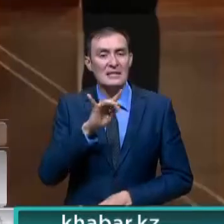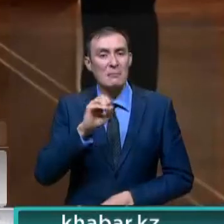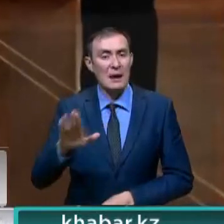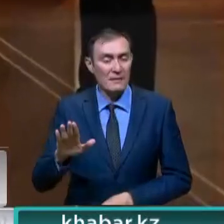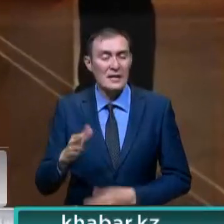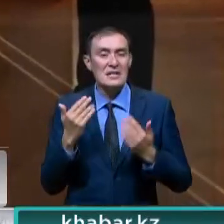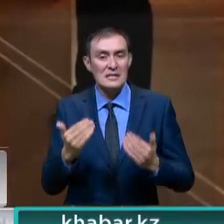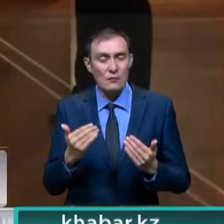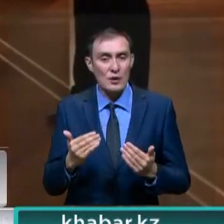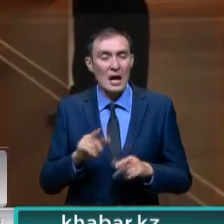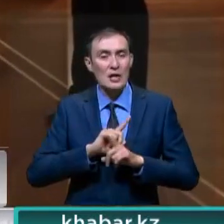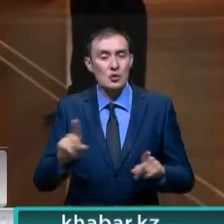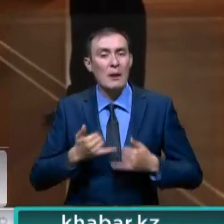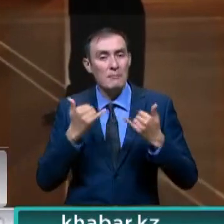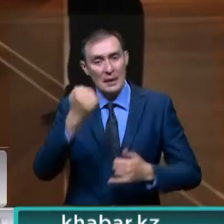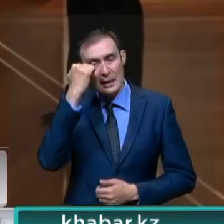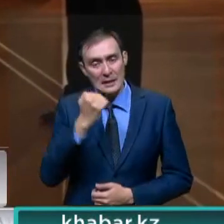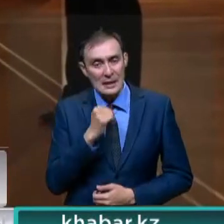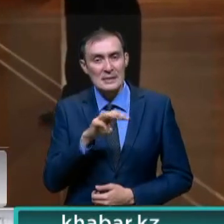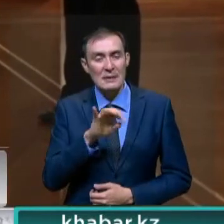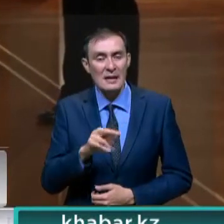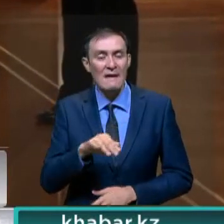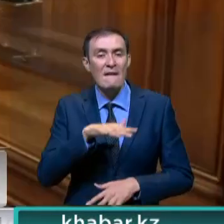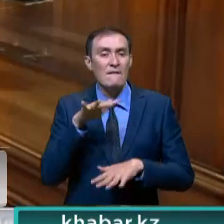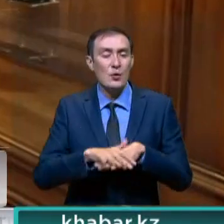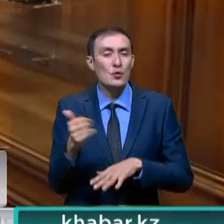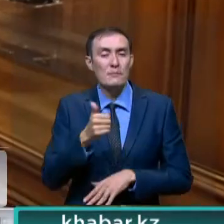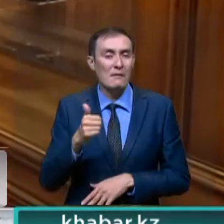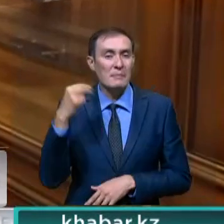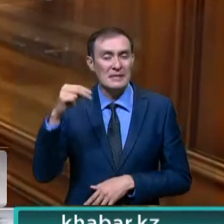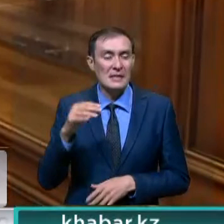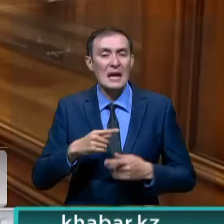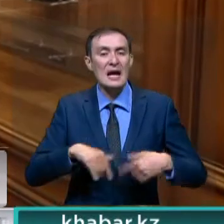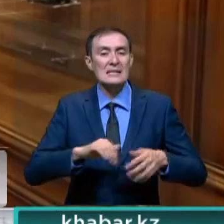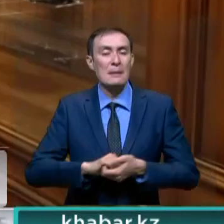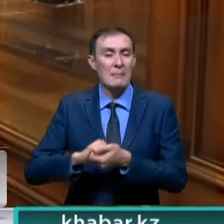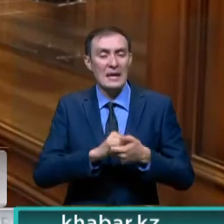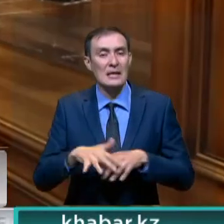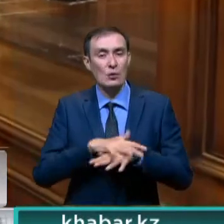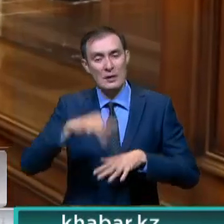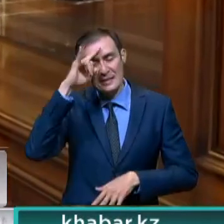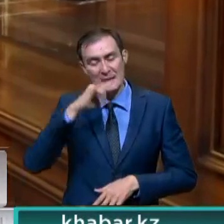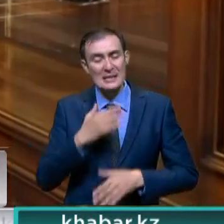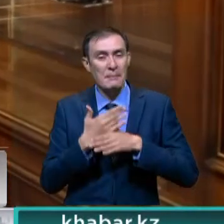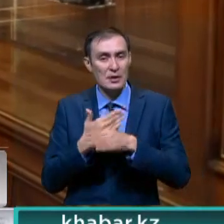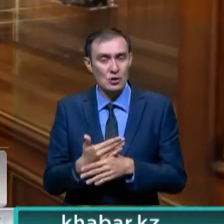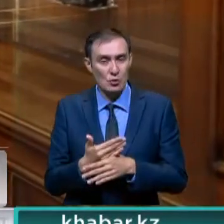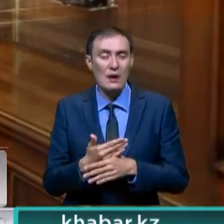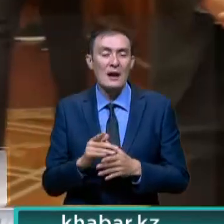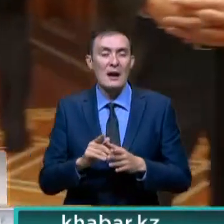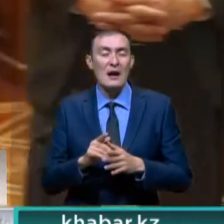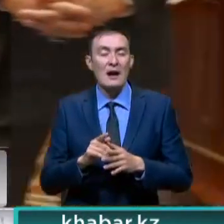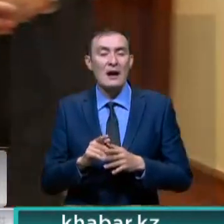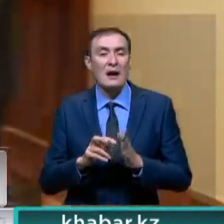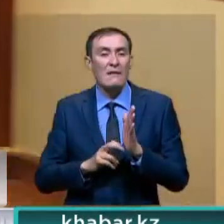Назарбаев. Сегодня особая благодарность у Марии Фонду первого президента и Ассамблеи народа Казахстана за поддержку. В восхождении в